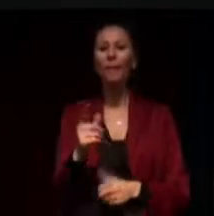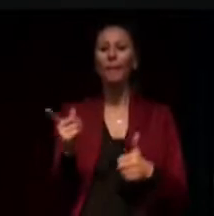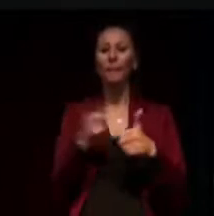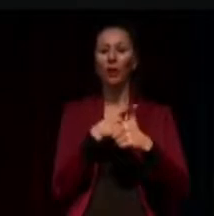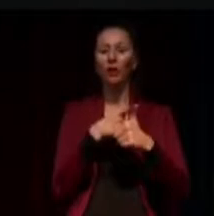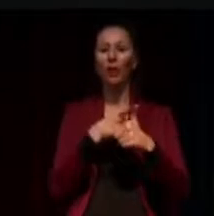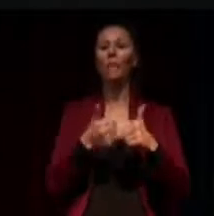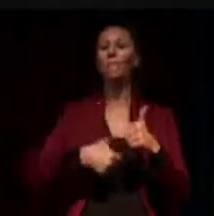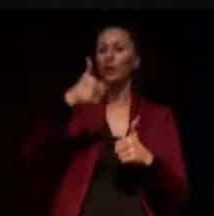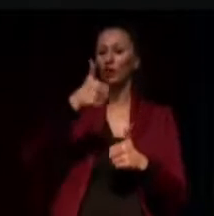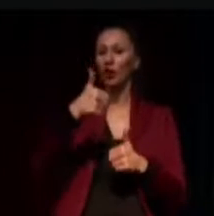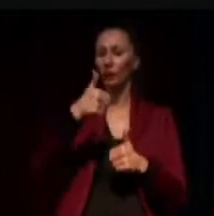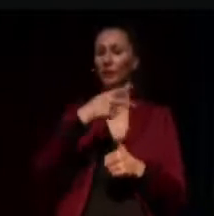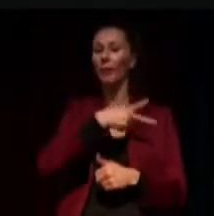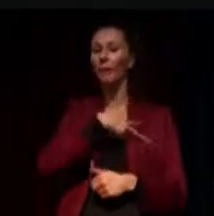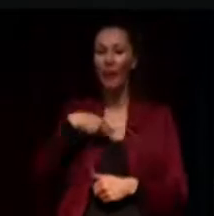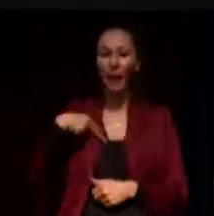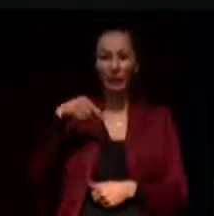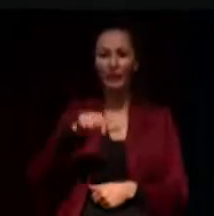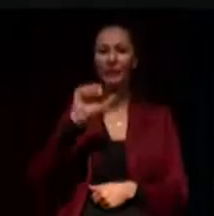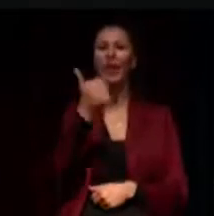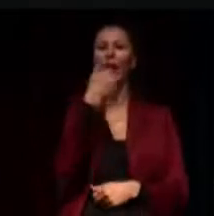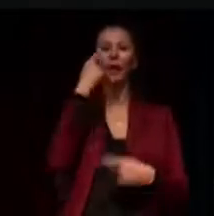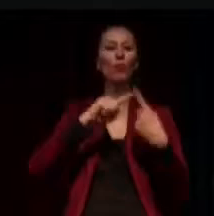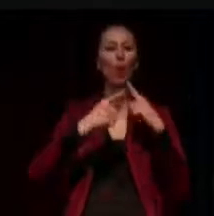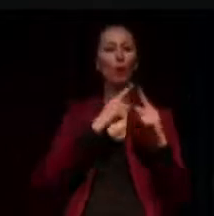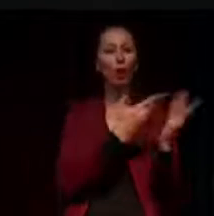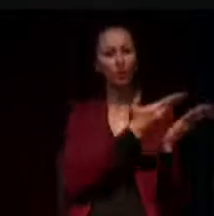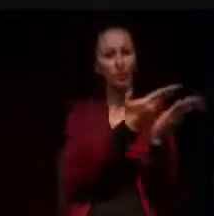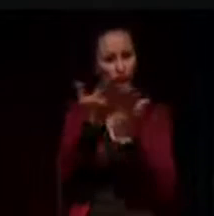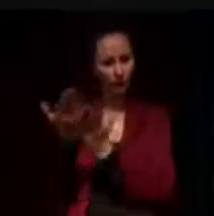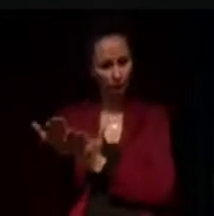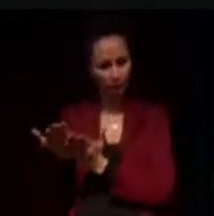başta başkanımız, belediyemizin değerli bürokratları,